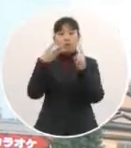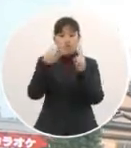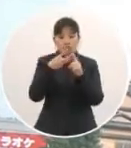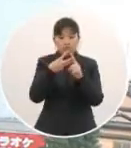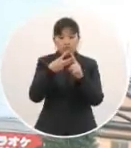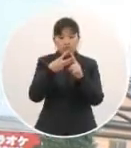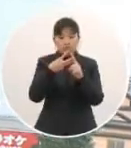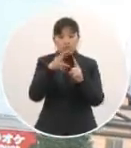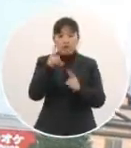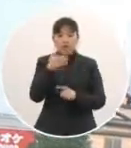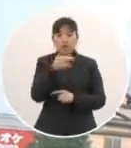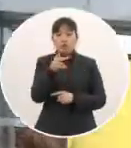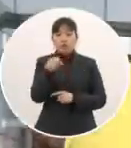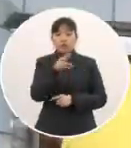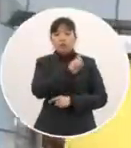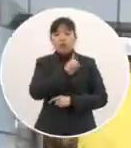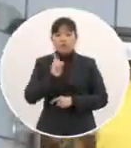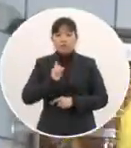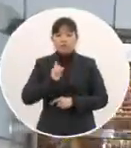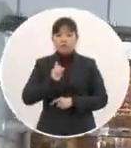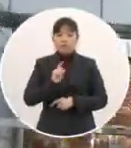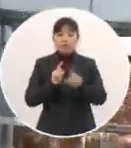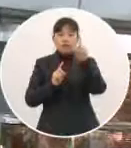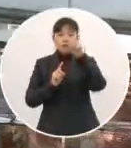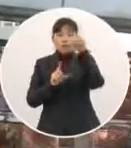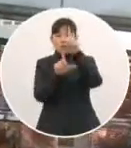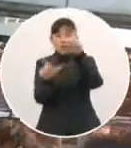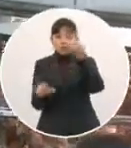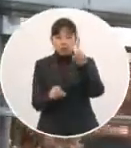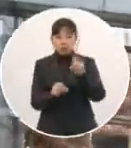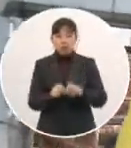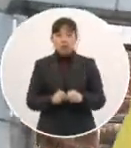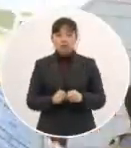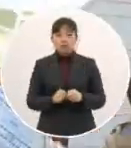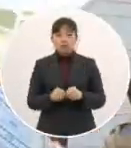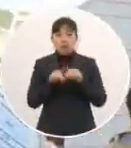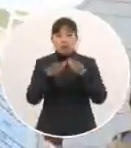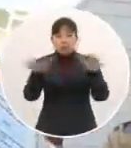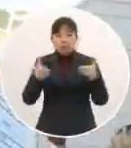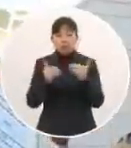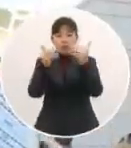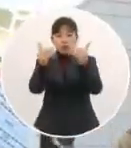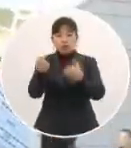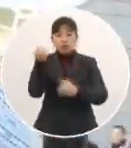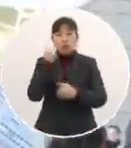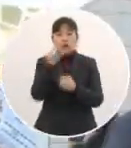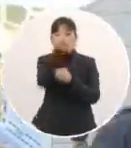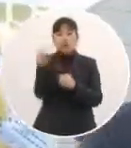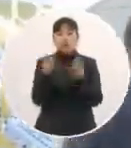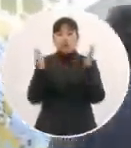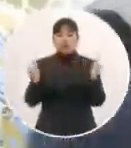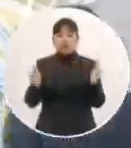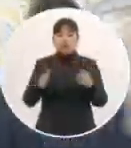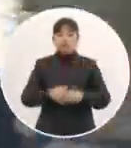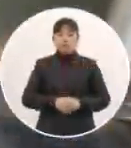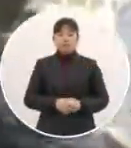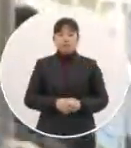日、ハグミンデー。そして11月はその普及推進強化月間としているんだ。